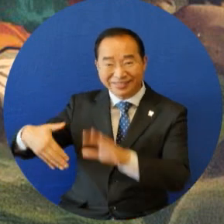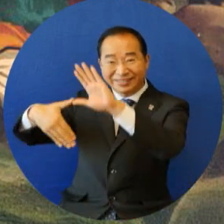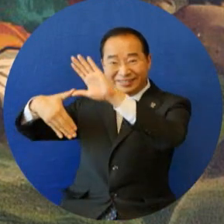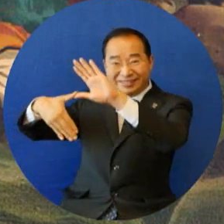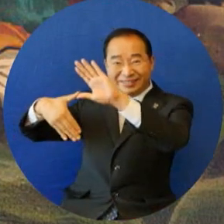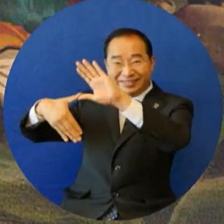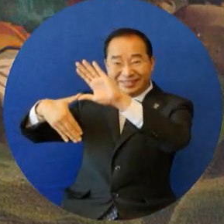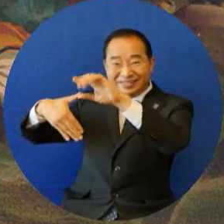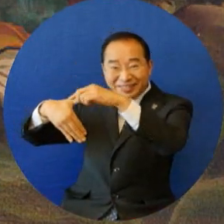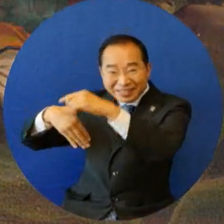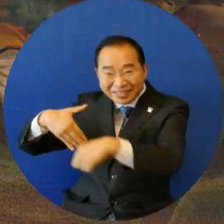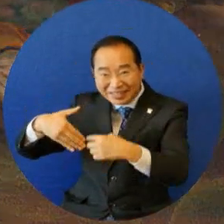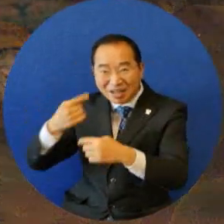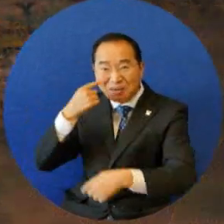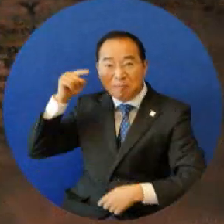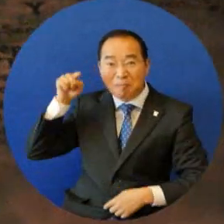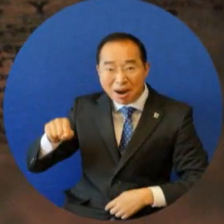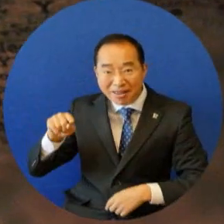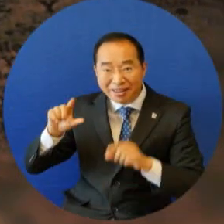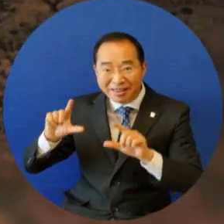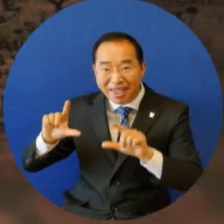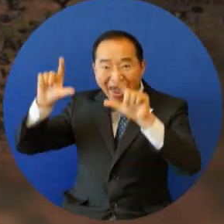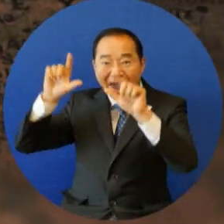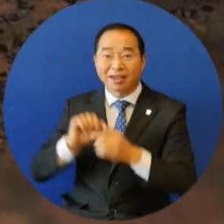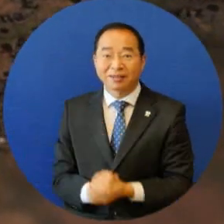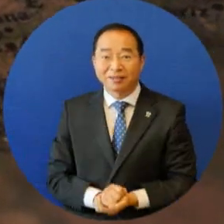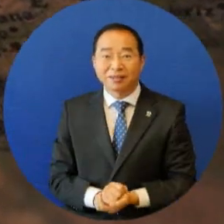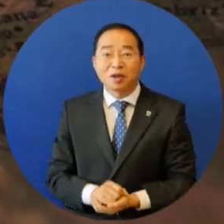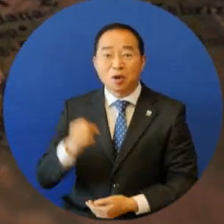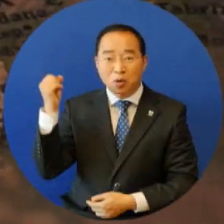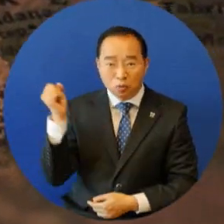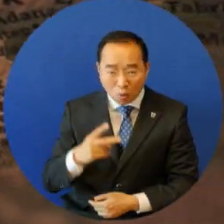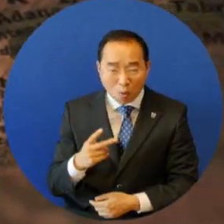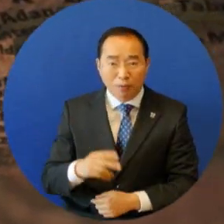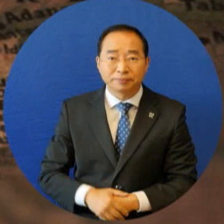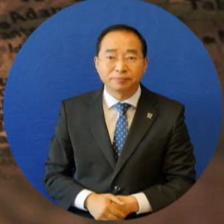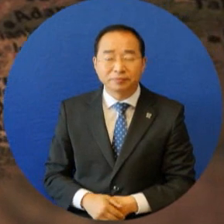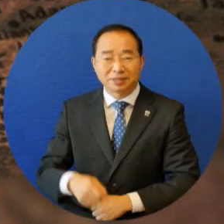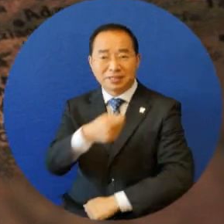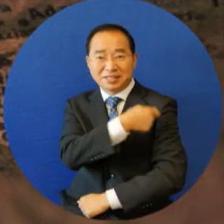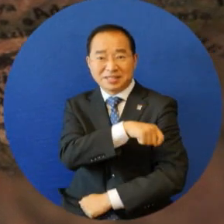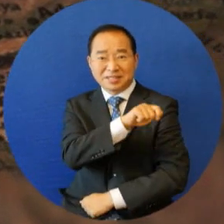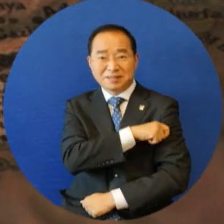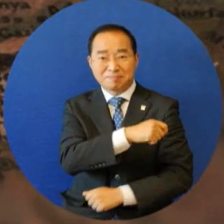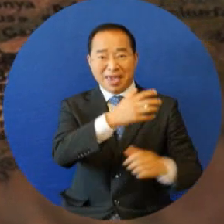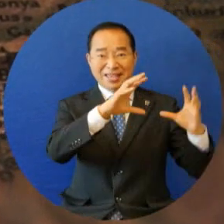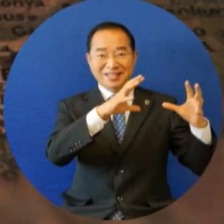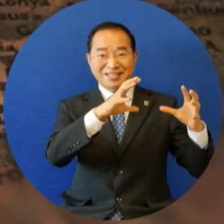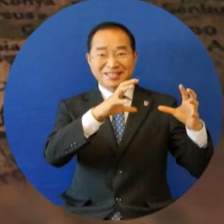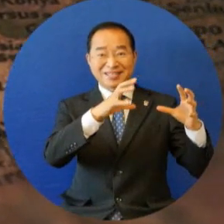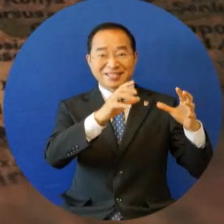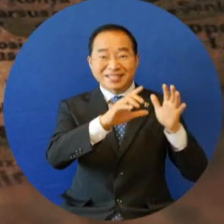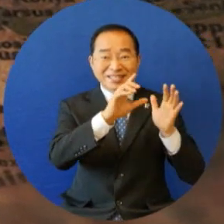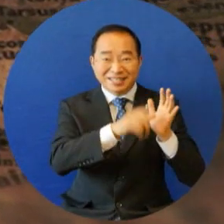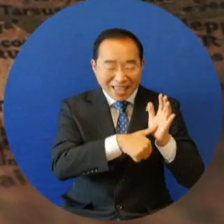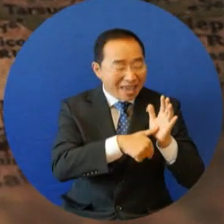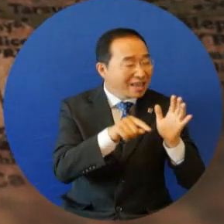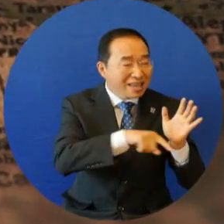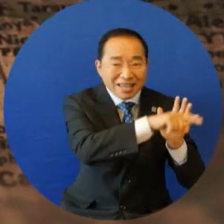겁니다. 그리고 그 해에 스페인 왕국이 유럽 대륙에서 이슬람